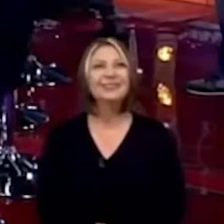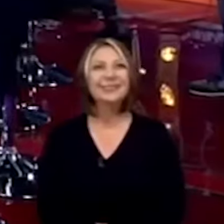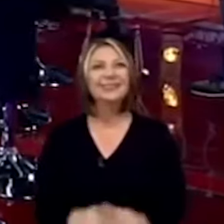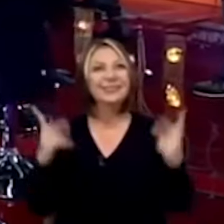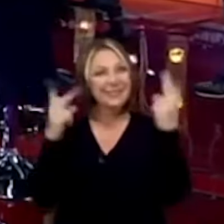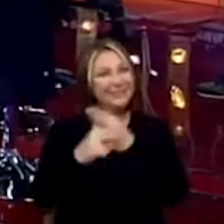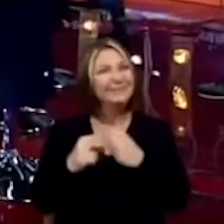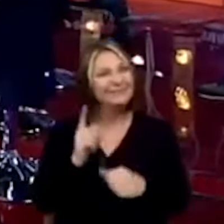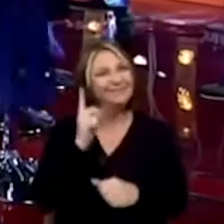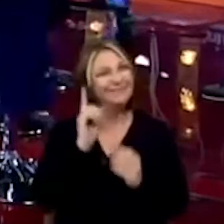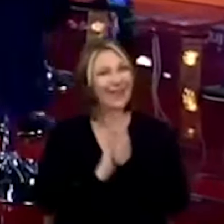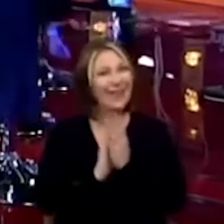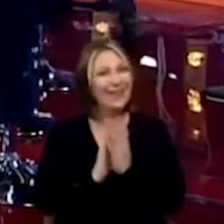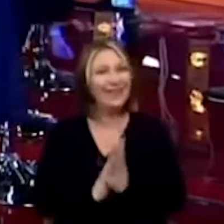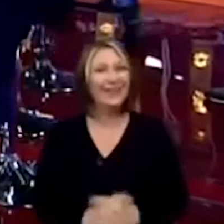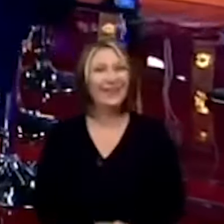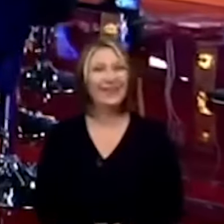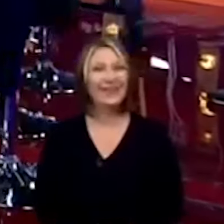Kesinlikle. Bravo.